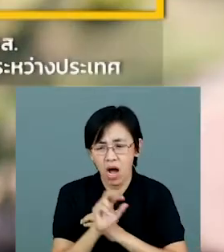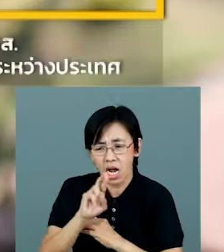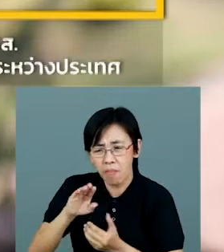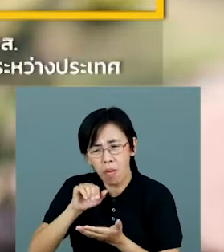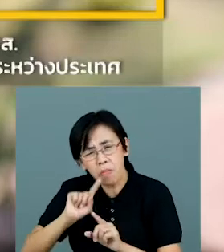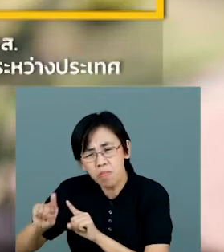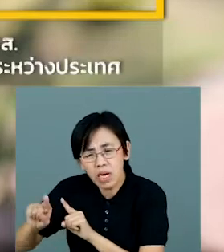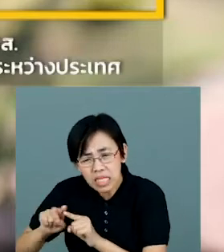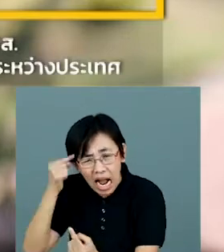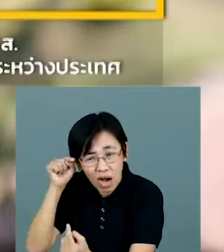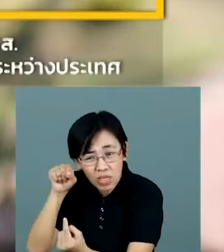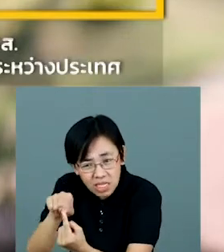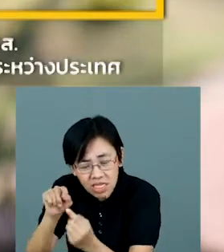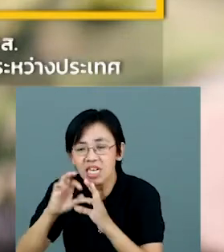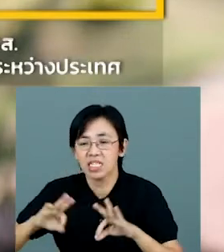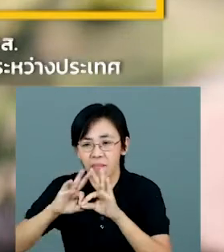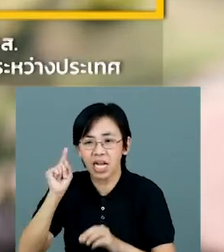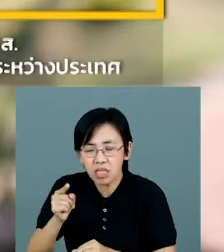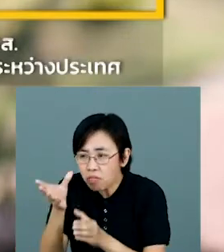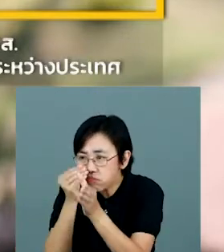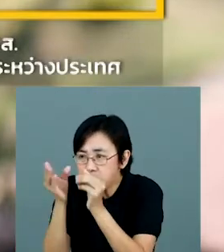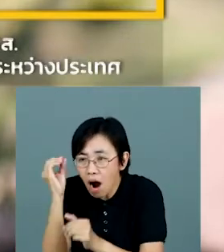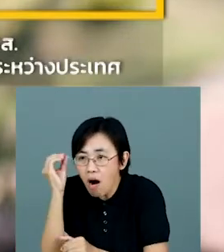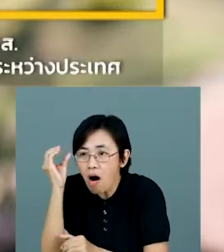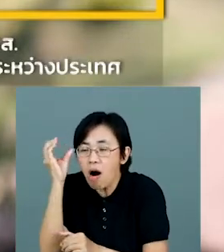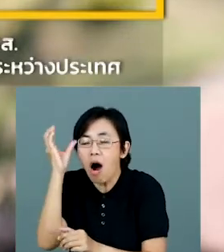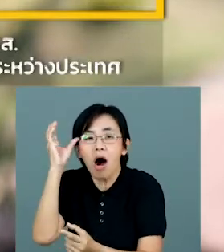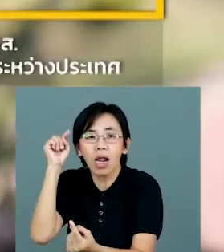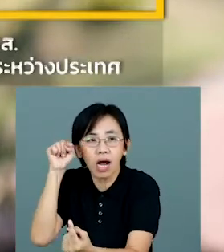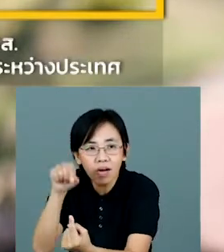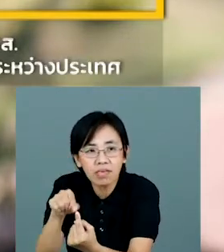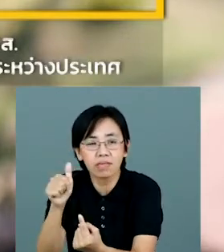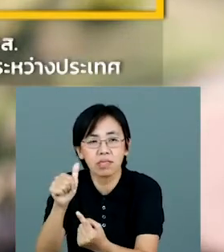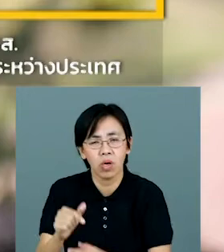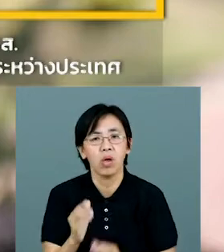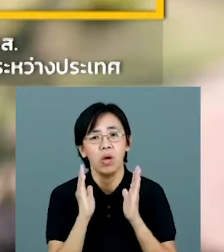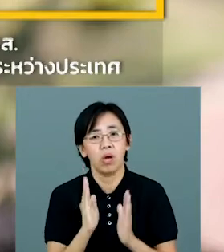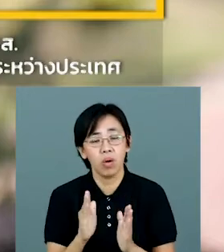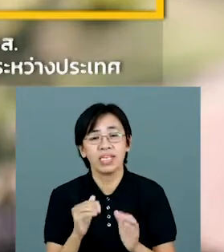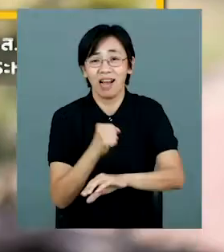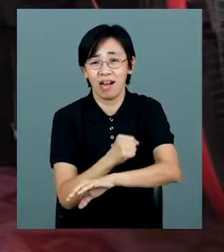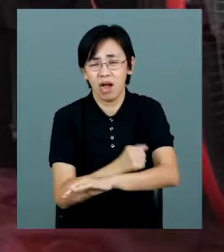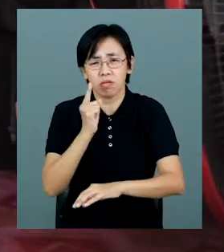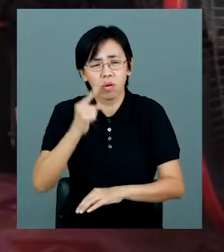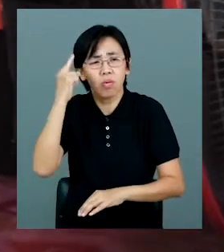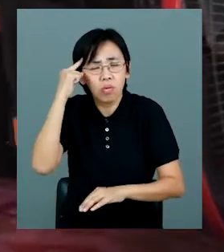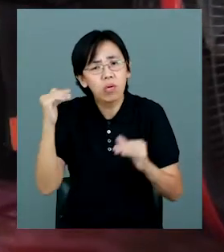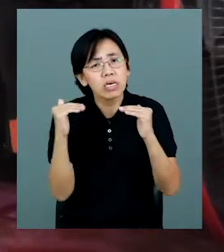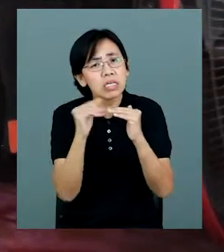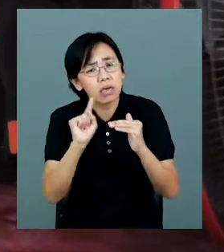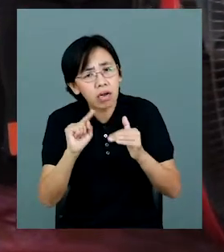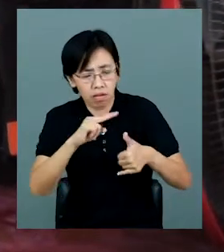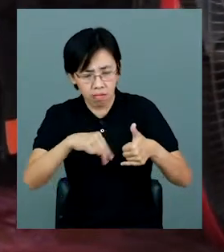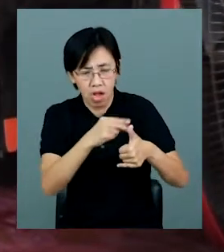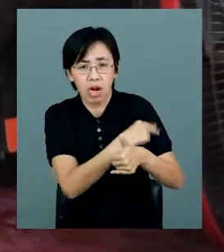บบได้เขาต้องได้รับข้อมูลซึ่งข้อมูลเนี่ยมันก็มีไล่ตั้งแต่ว่าเขาจะต้องรู้ว่าตัวเองมีสิทธิ์จะต้องมีสิ